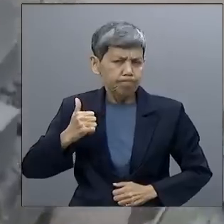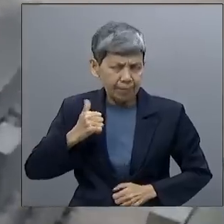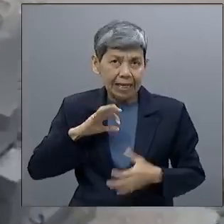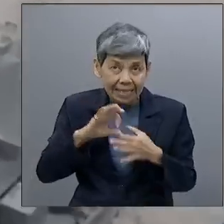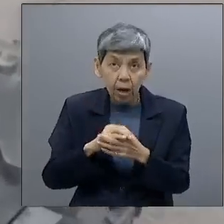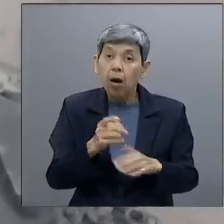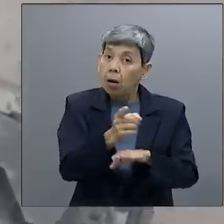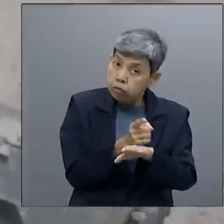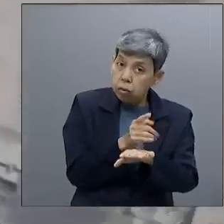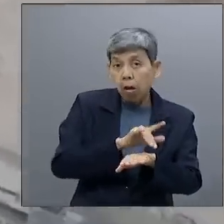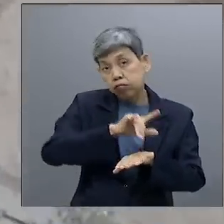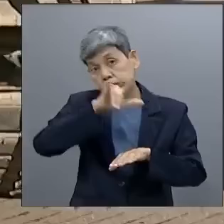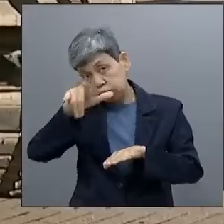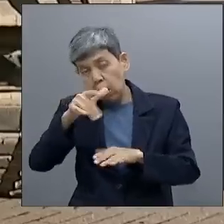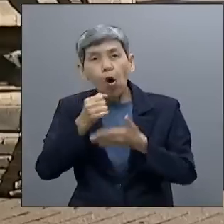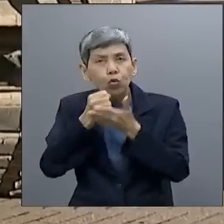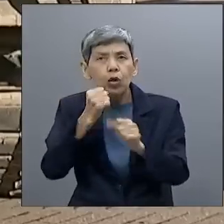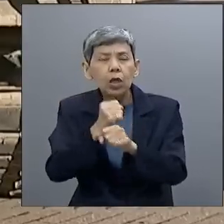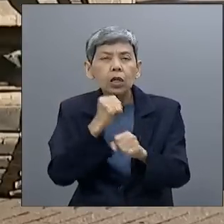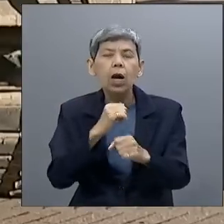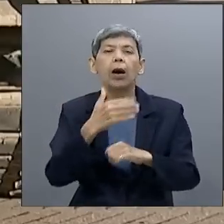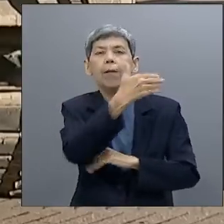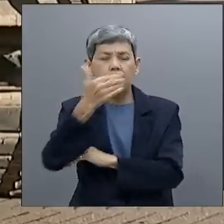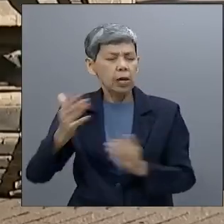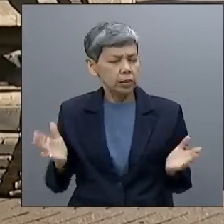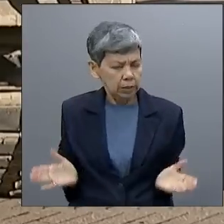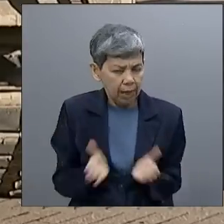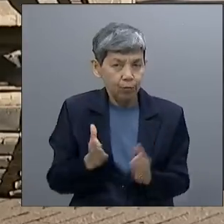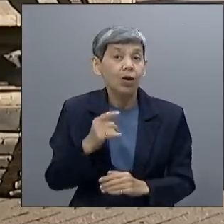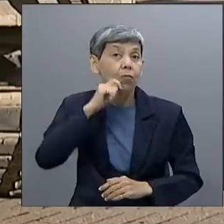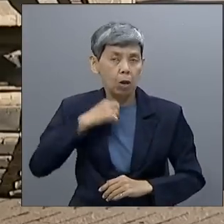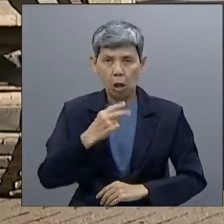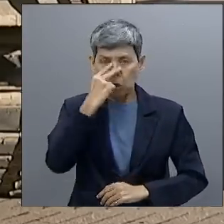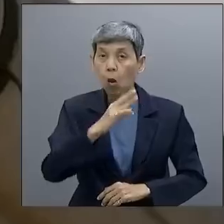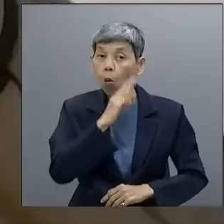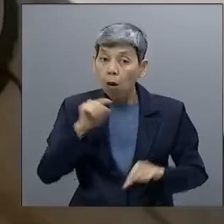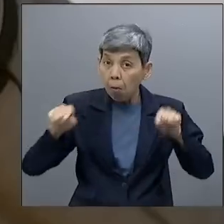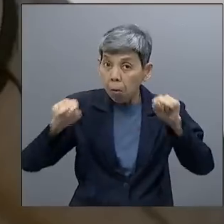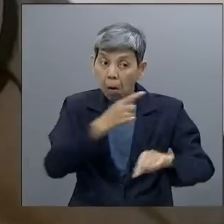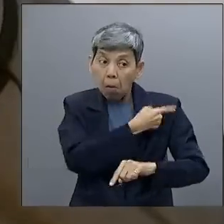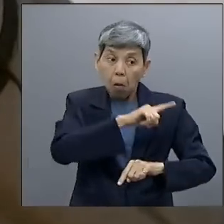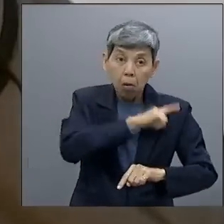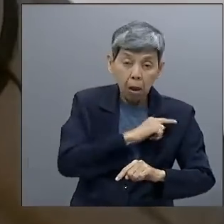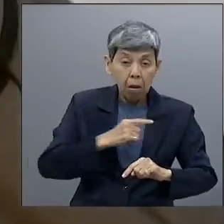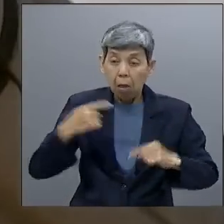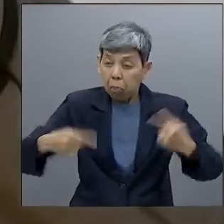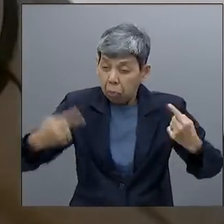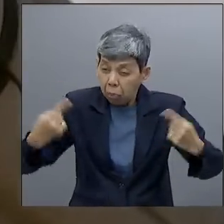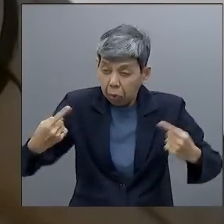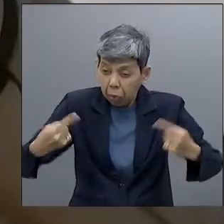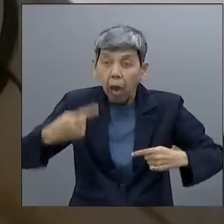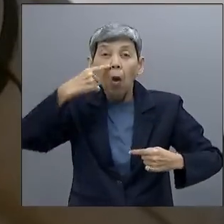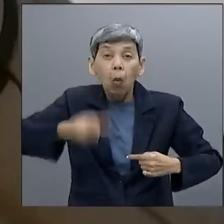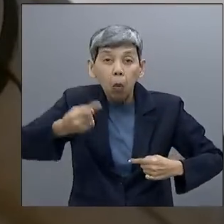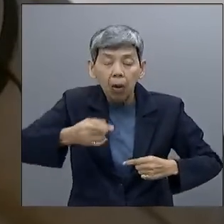ในแง่ของอาวุธและการสนับสนุนในเวทีระหว่างประเทศนักวิเคราะห์มองว่าหากทั้งสองประเทศยังไม่สามารถยุติความขัดแย้งกันได้